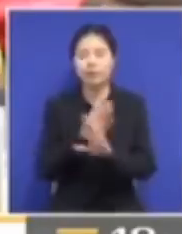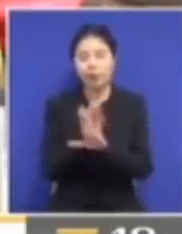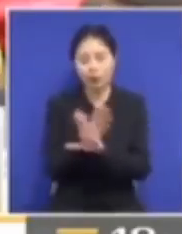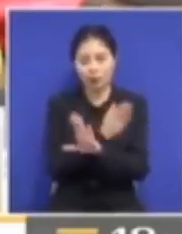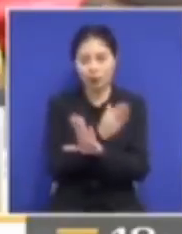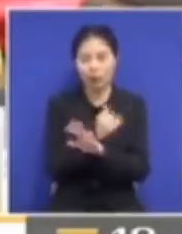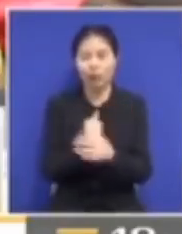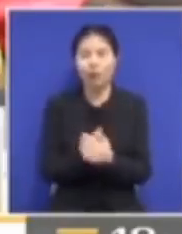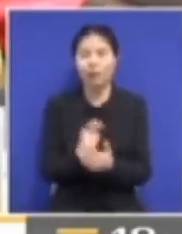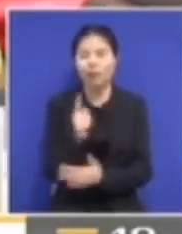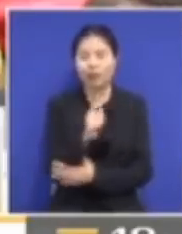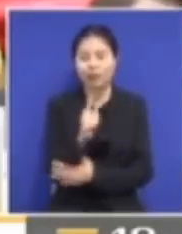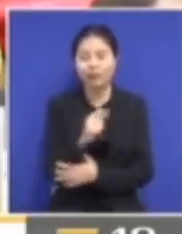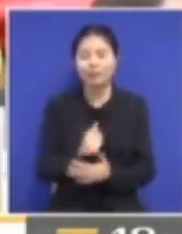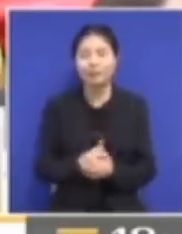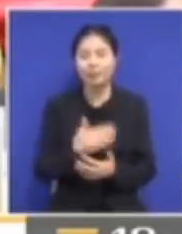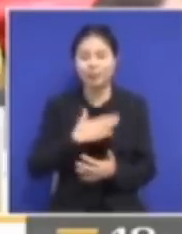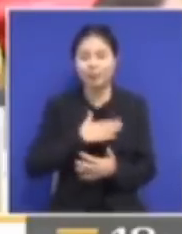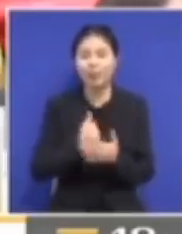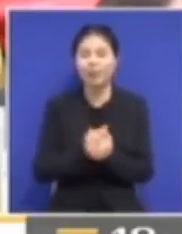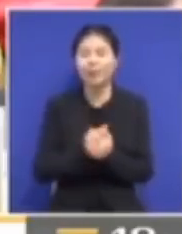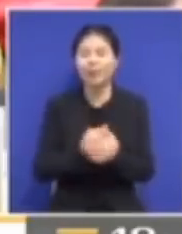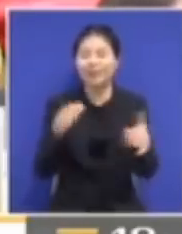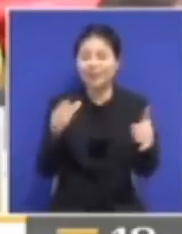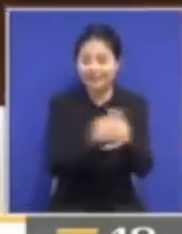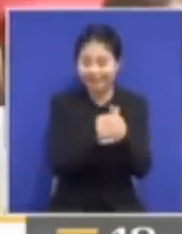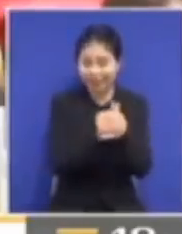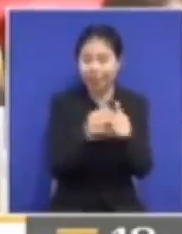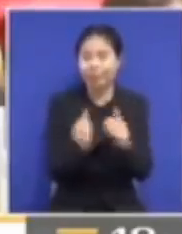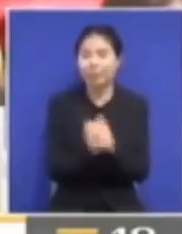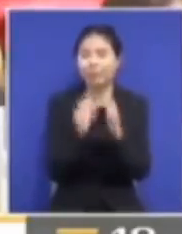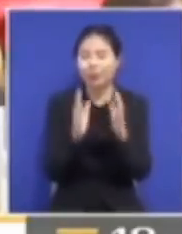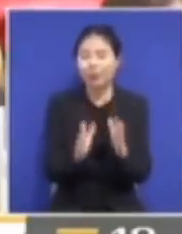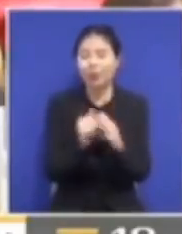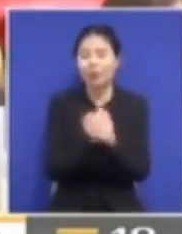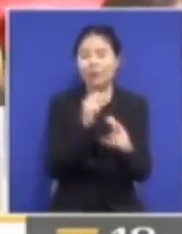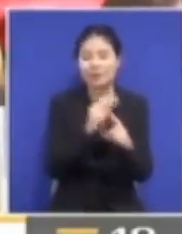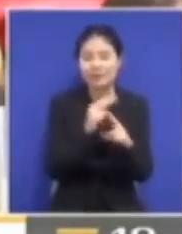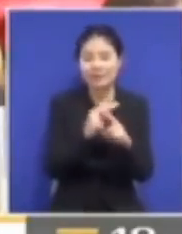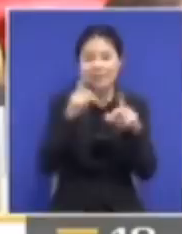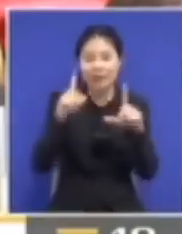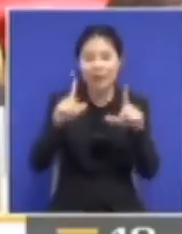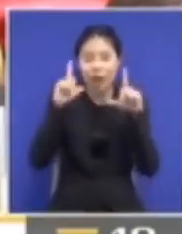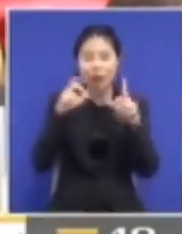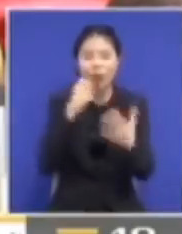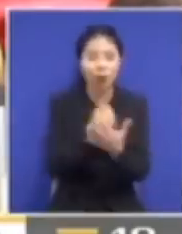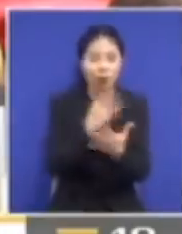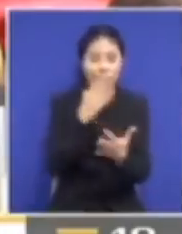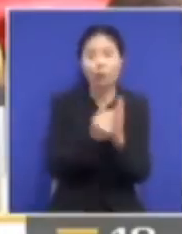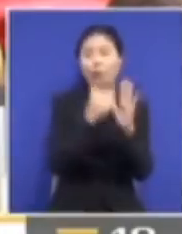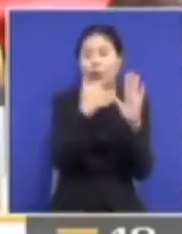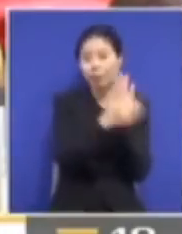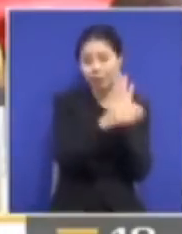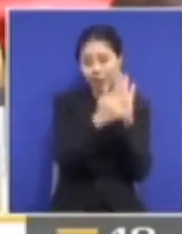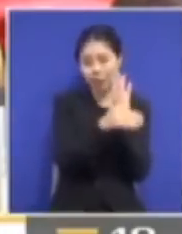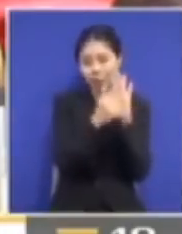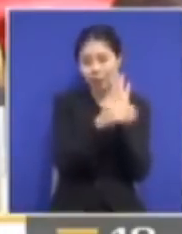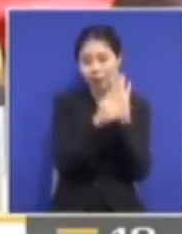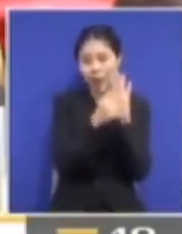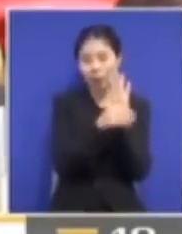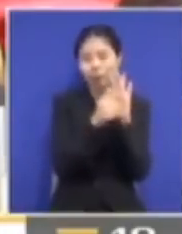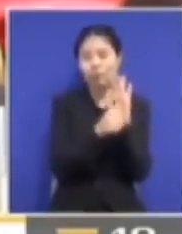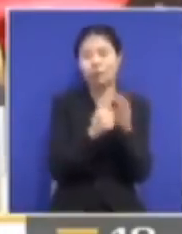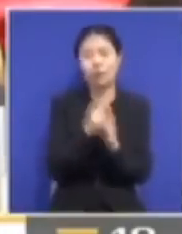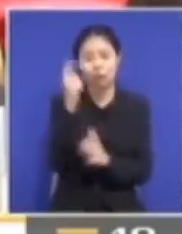เคยจับกลุ่มผู้มีอิทธิพลทางภาคตะวันออกนะครับก็คงจะรู้ดีว่าเป็นใครนะฮะแต่บอกว่